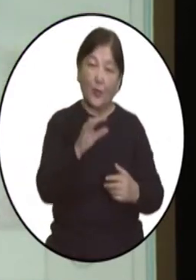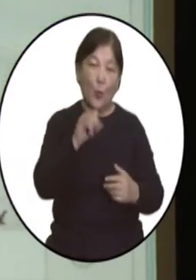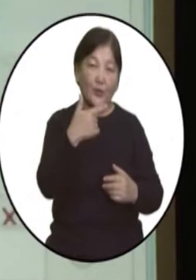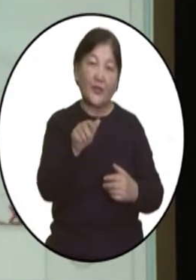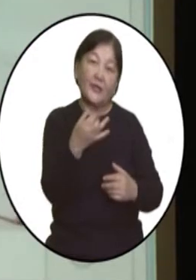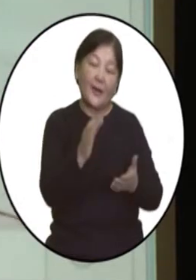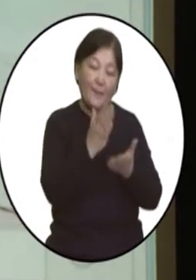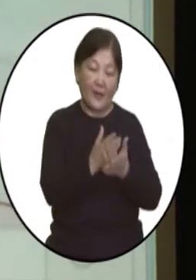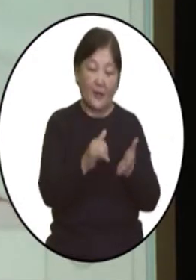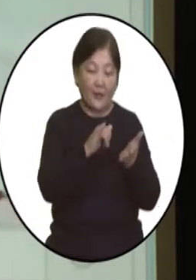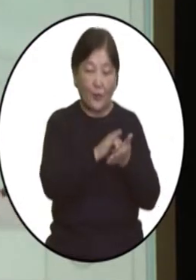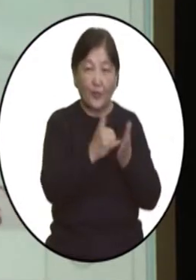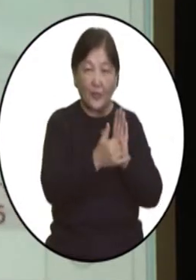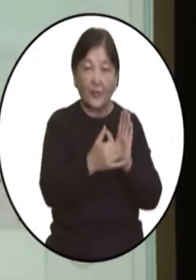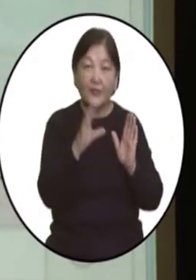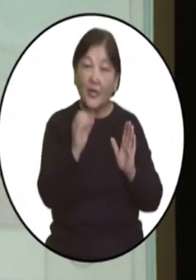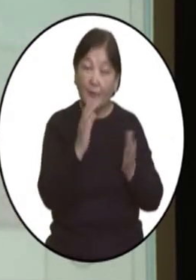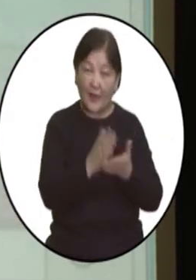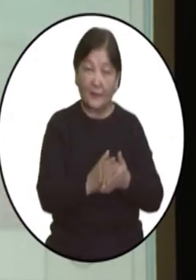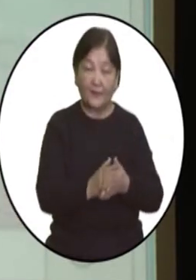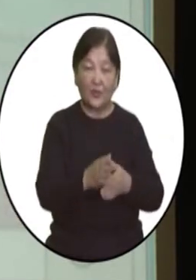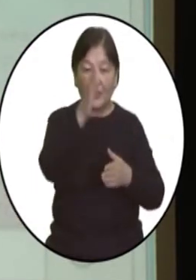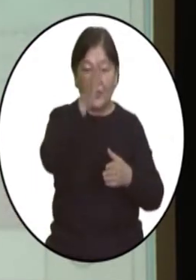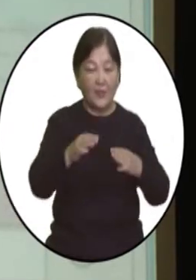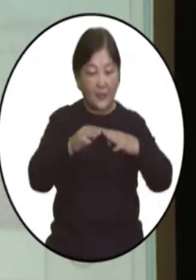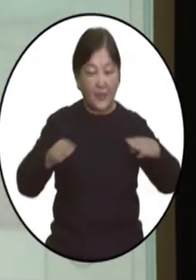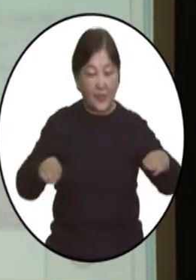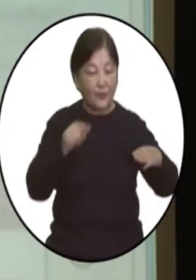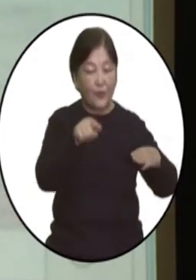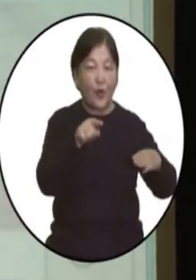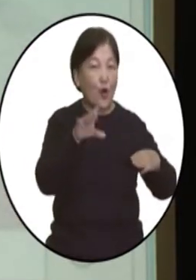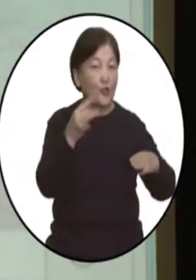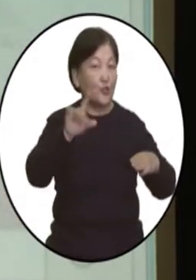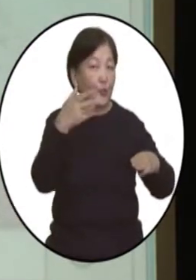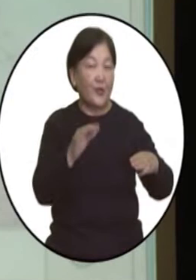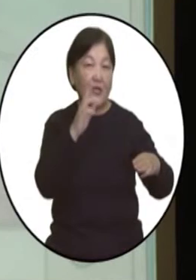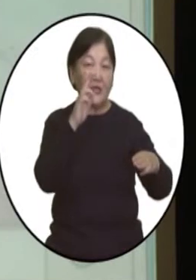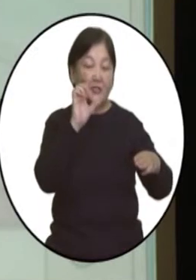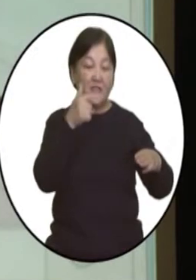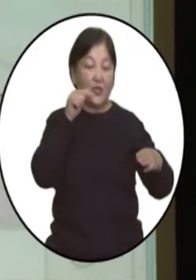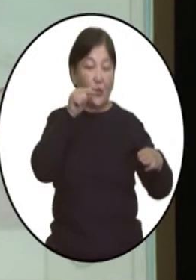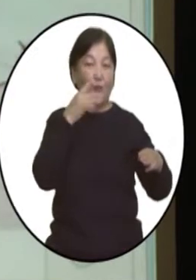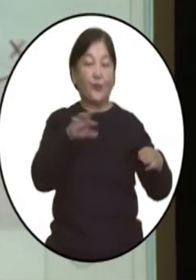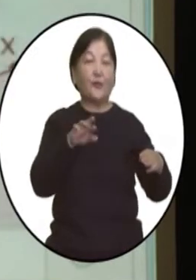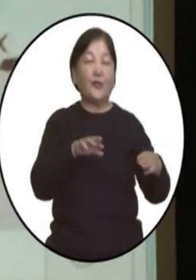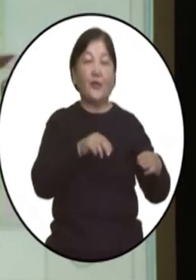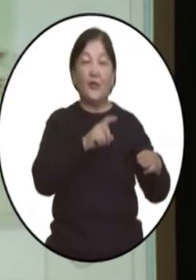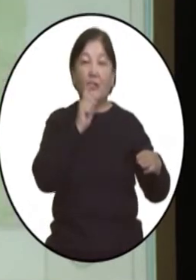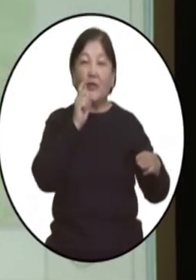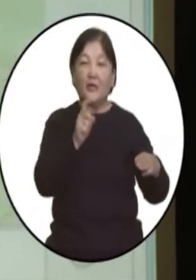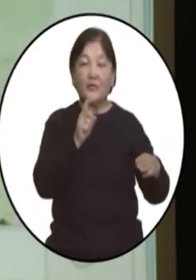байна. За тэнхлэгүүд дээр оршдоггүй цэгийн хувьд x, z-ийн утга бүгдээрээ яг